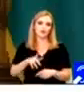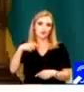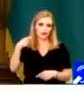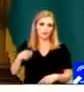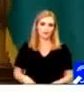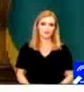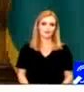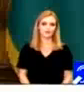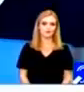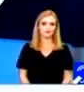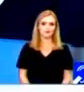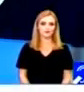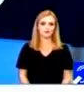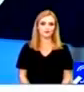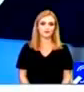politice.